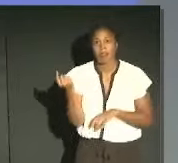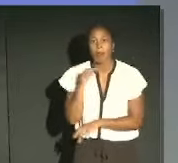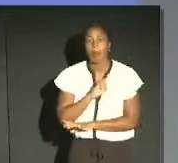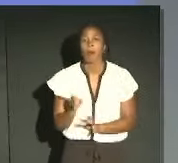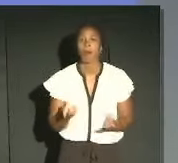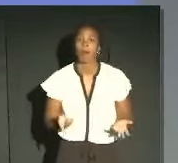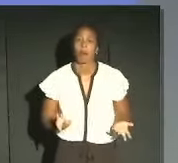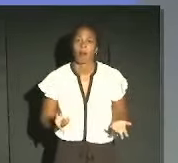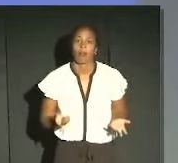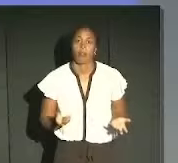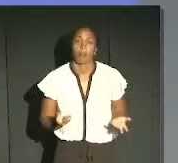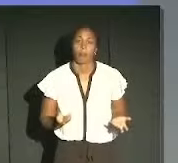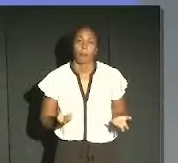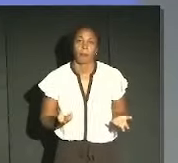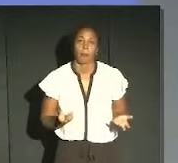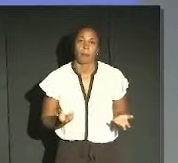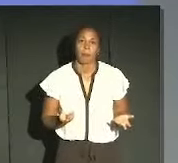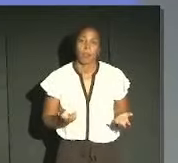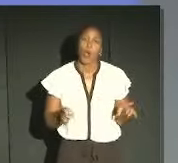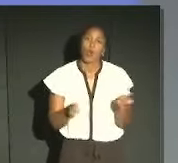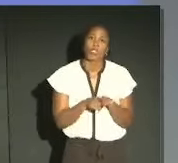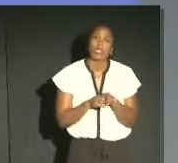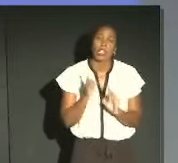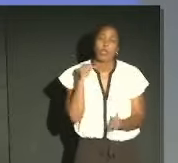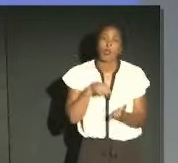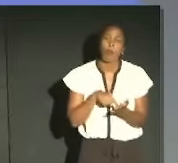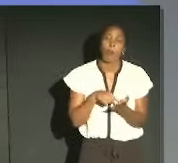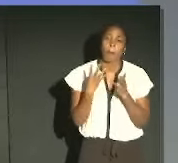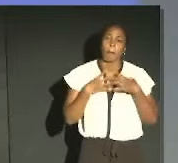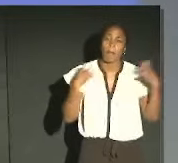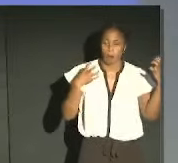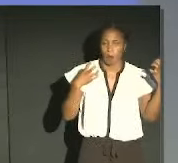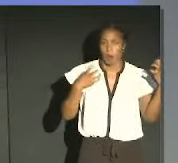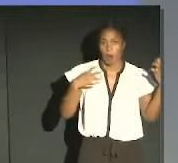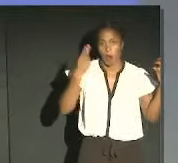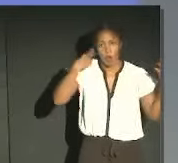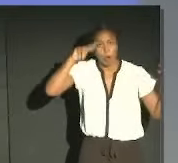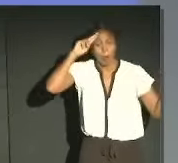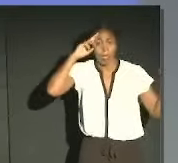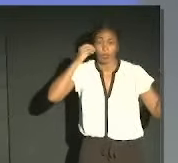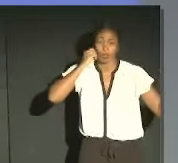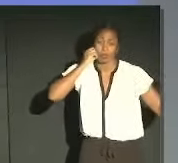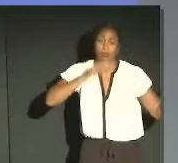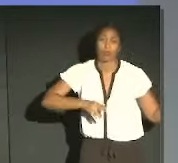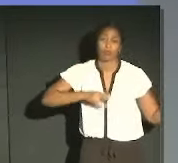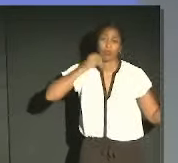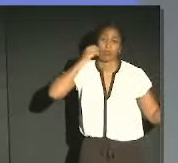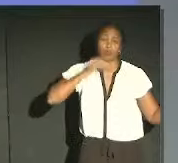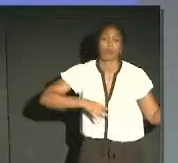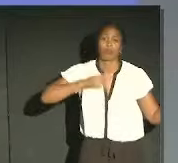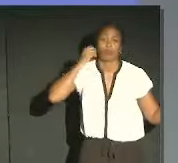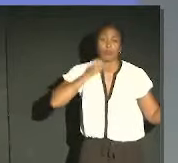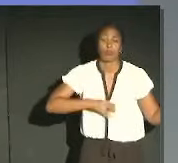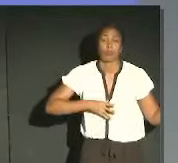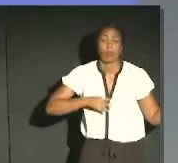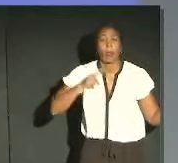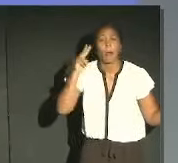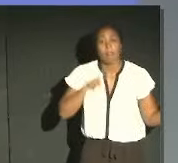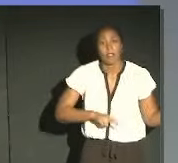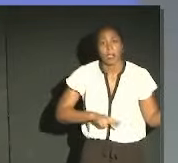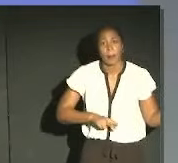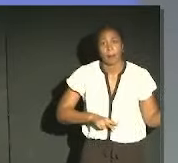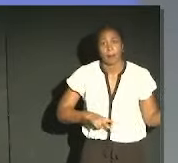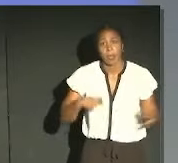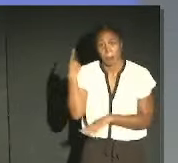puis on le voit aussi au Parlement européen au quotidien parce que en réalité ce